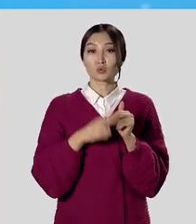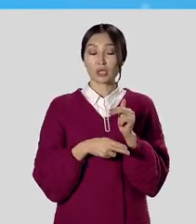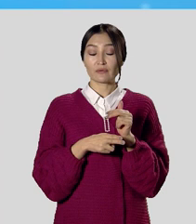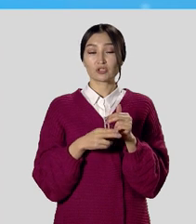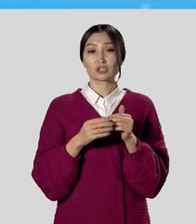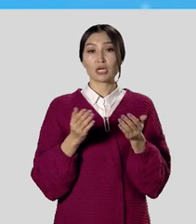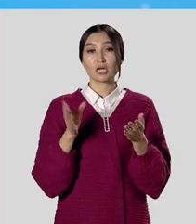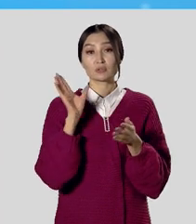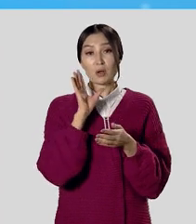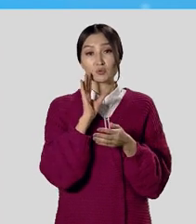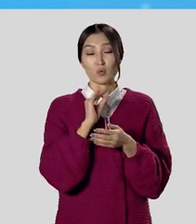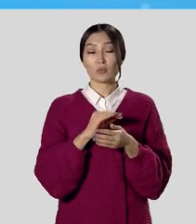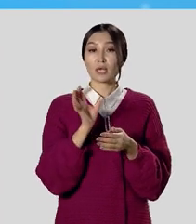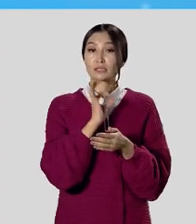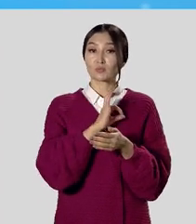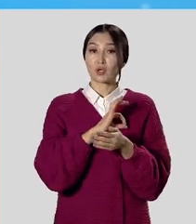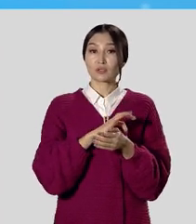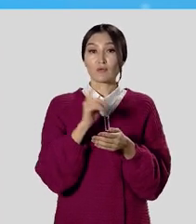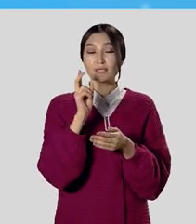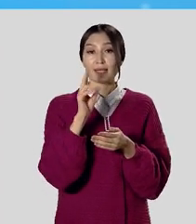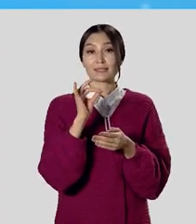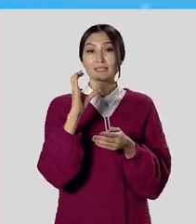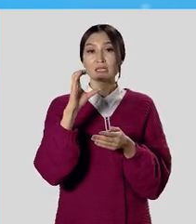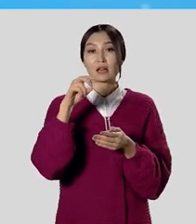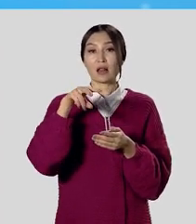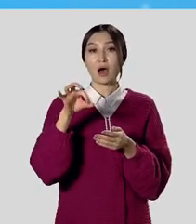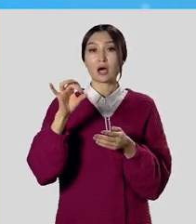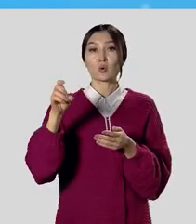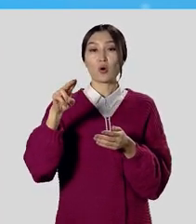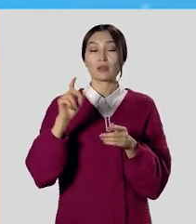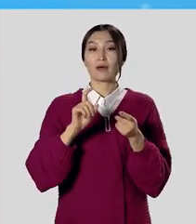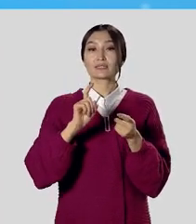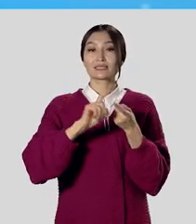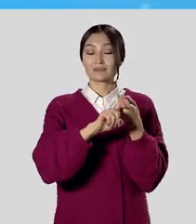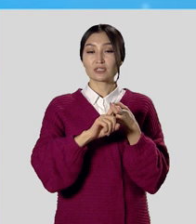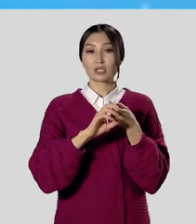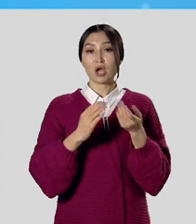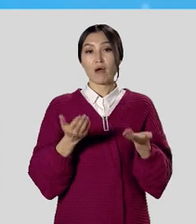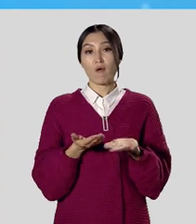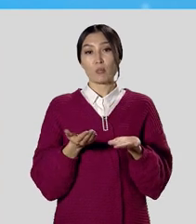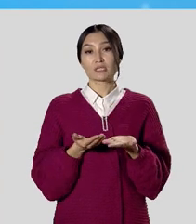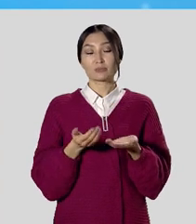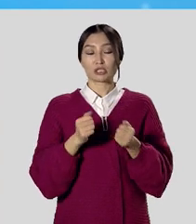утратившие способность использовать кислород в связи с образом жизни.